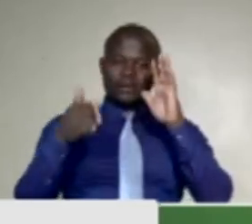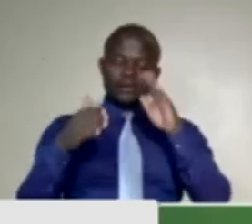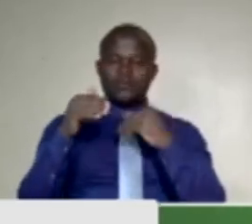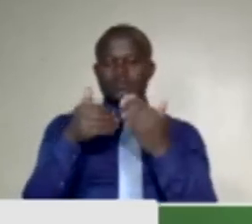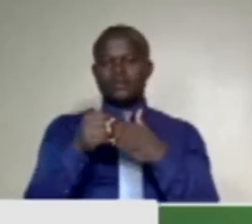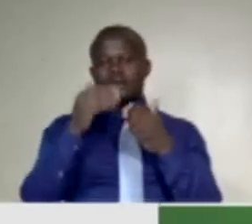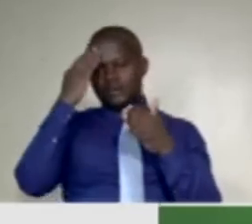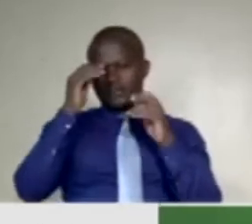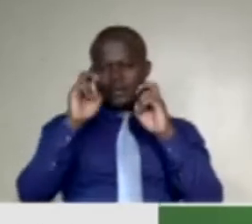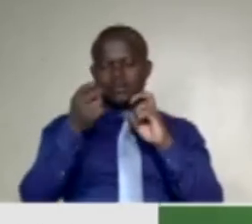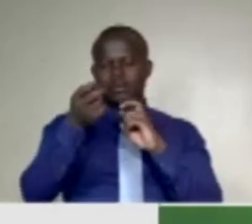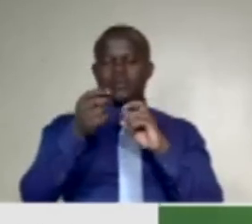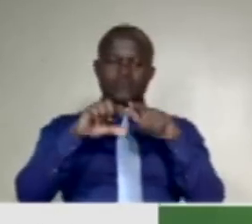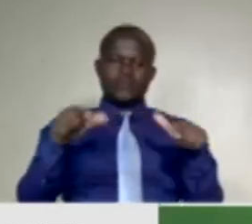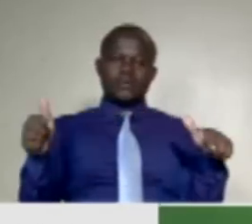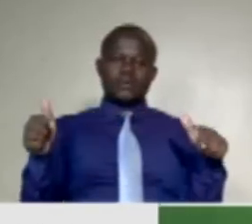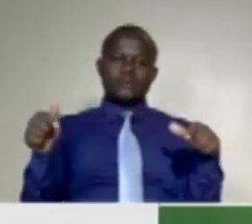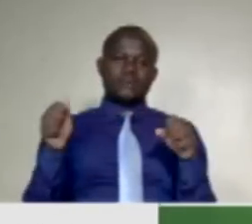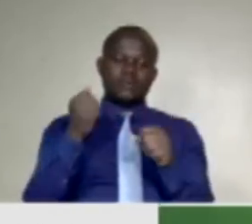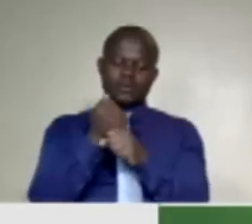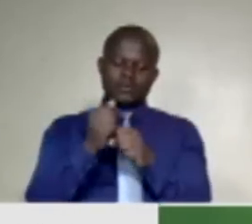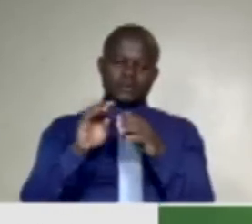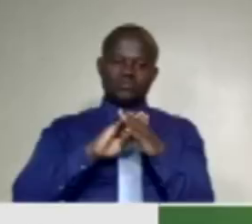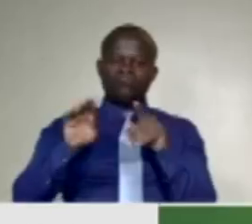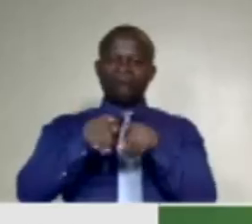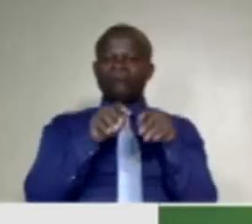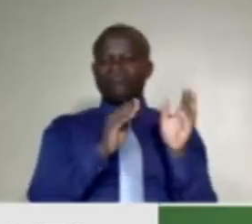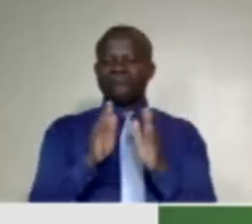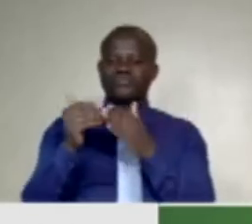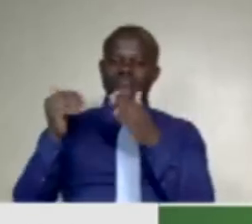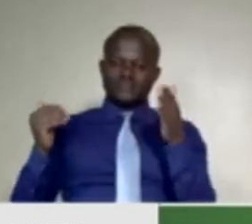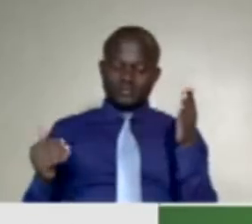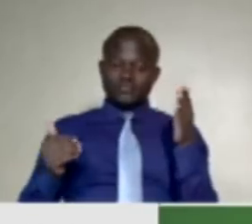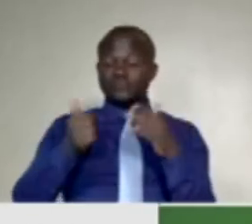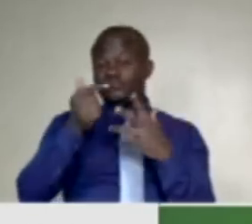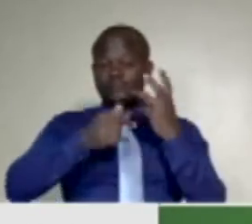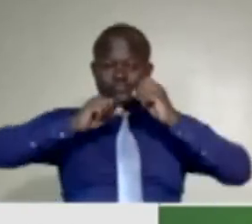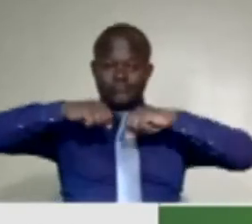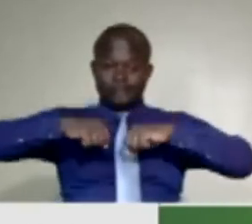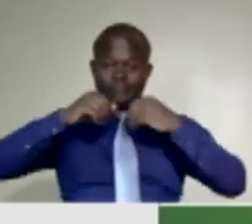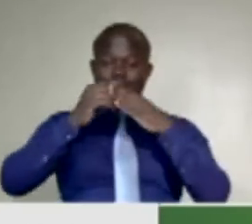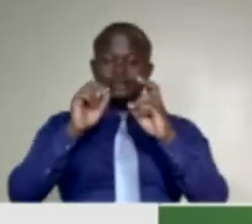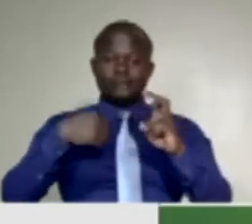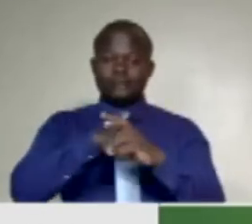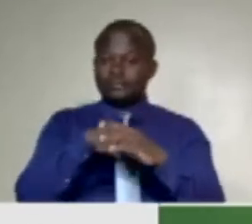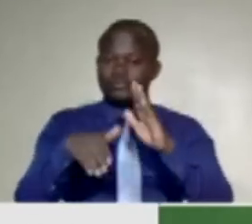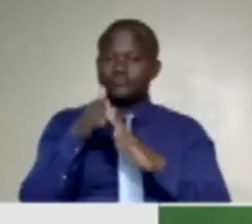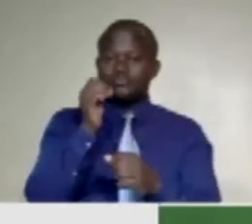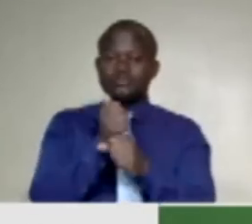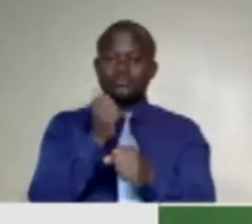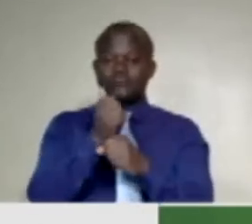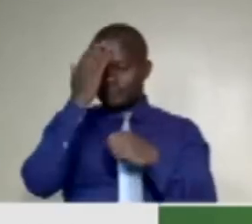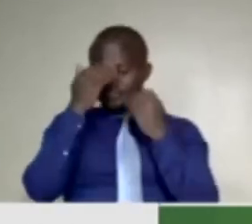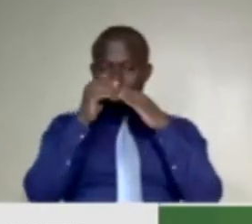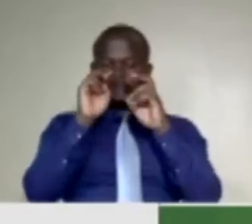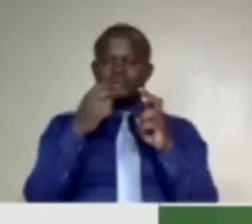ngo ubutaka bubashe gukurwaho ishoramari nk'uko byari biteganyijwe. Ibyo twumvikanye ko twihutira kubikora kuko